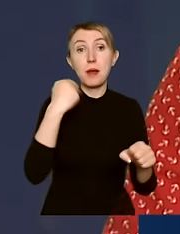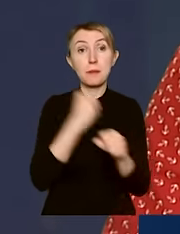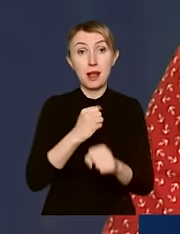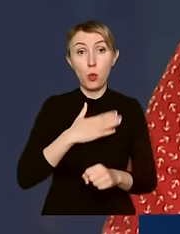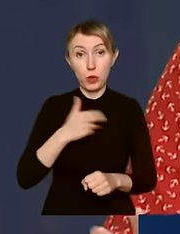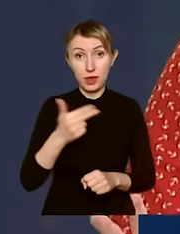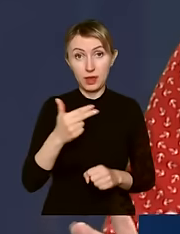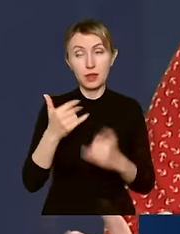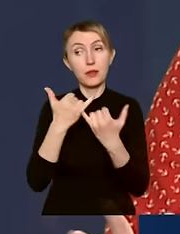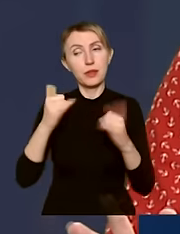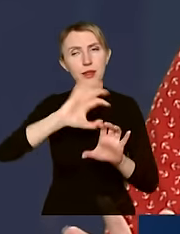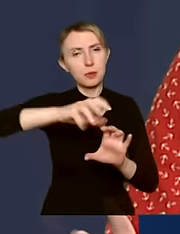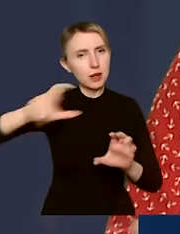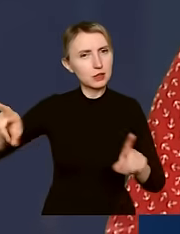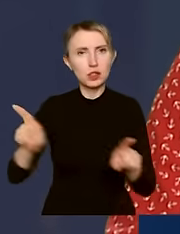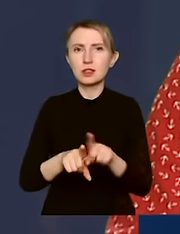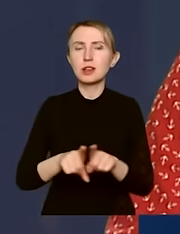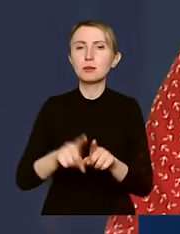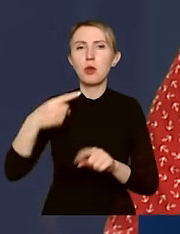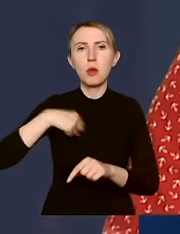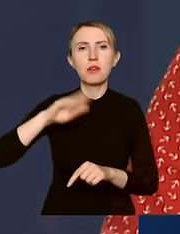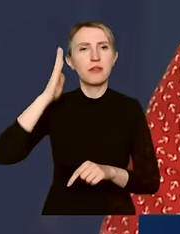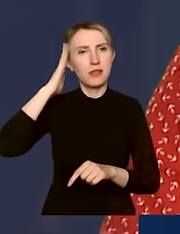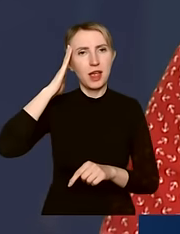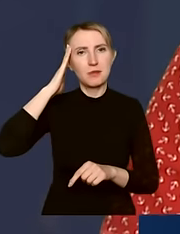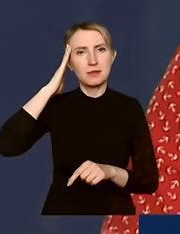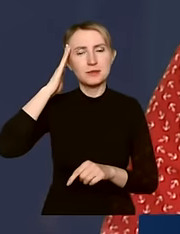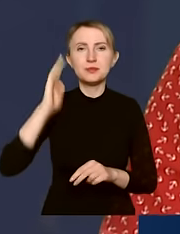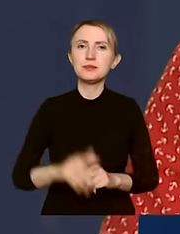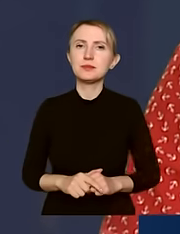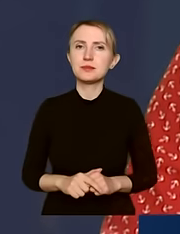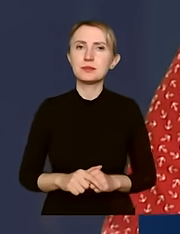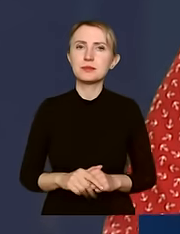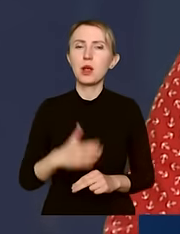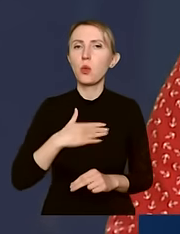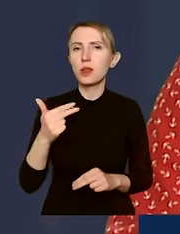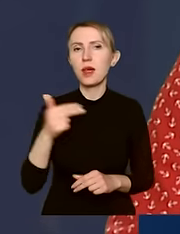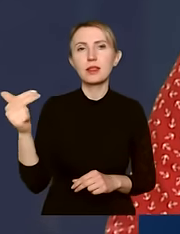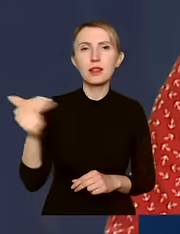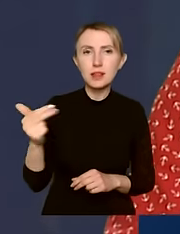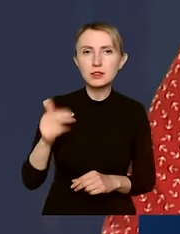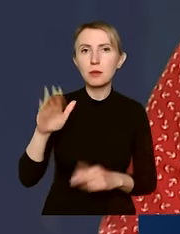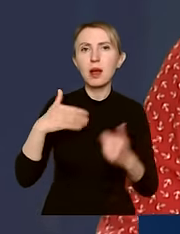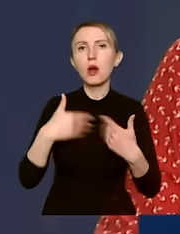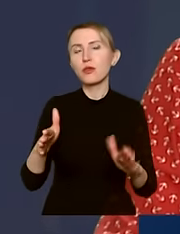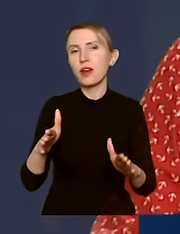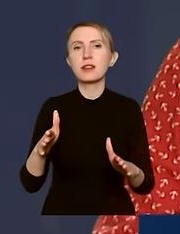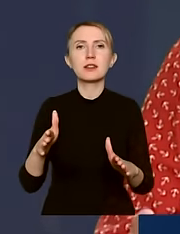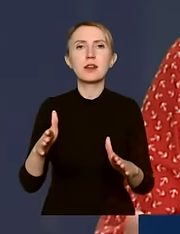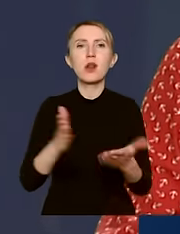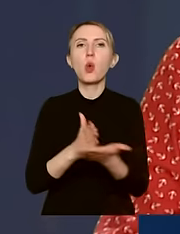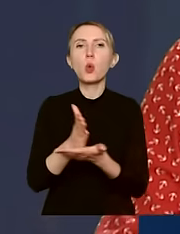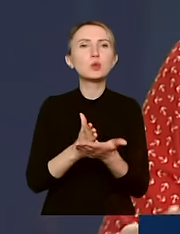w innych branżach, bo doskonale zdajemy sobie sprawę, że w weekendy, w niedzielę są otwarte punkty